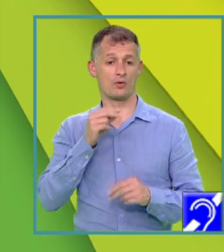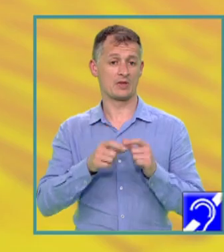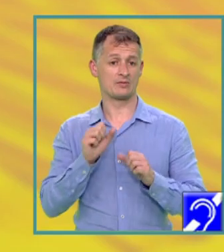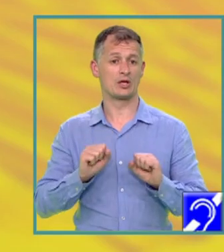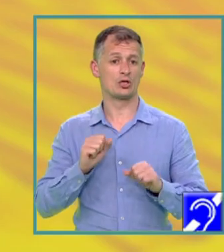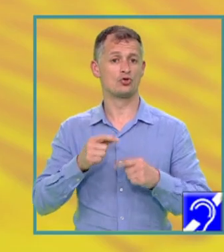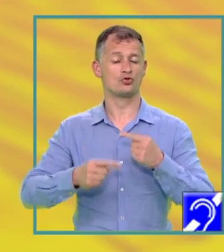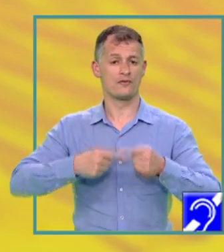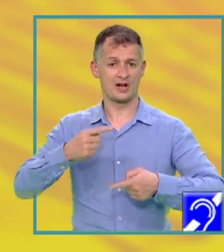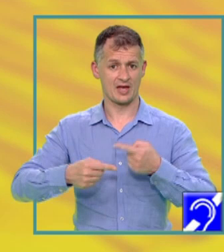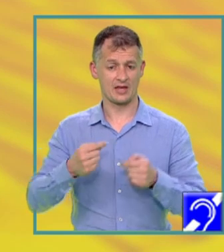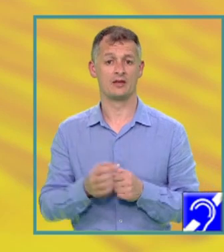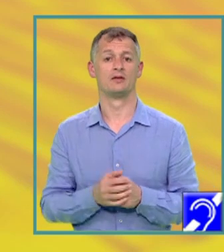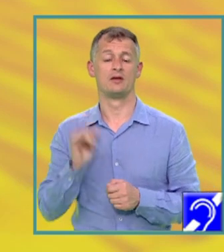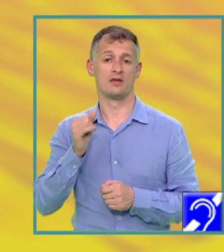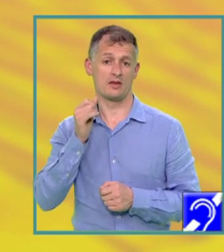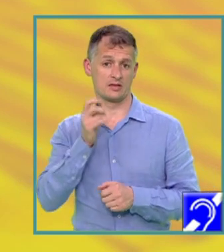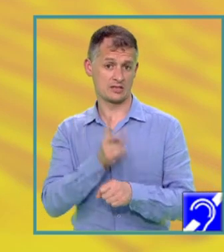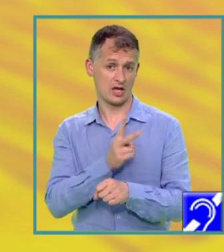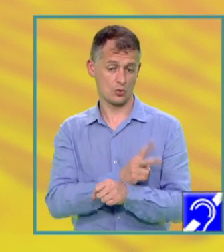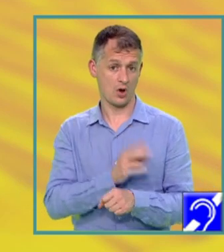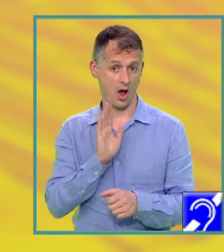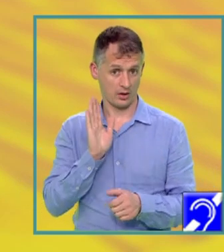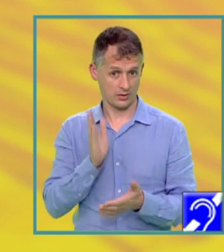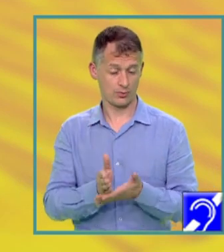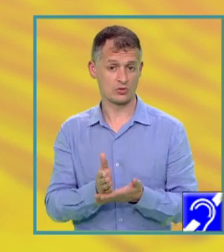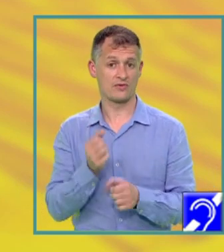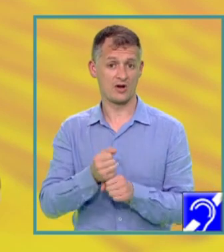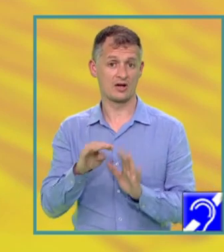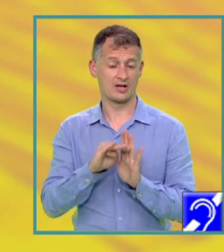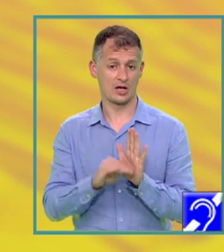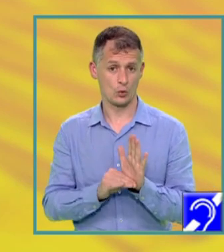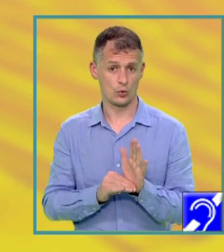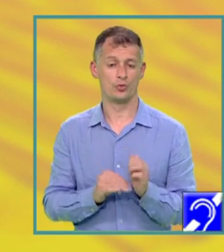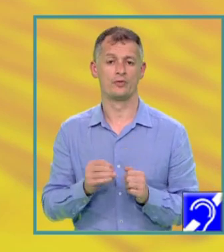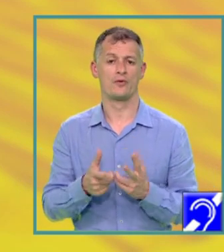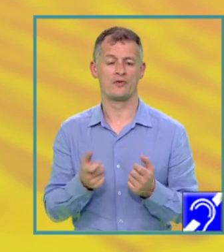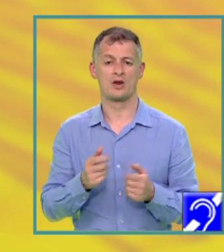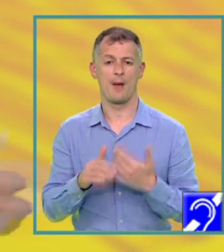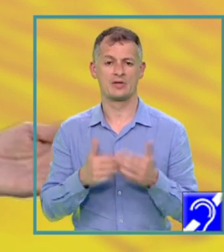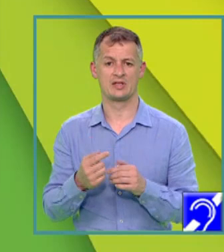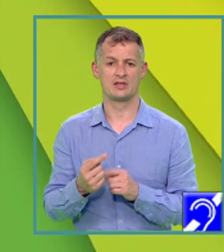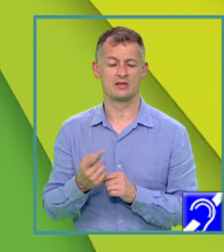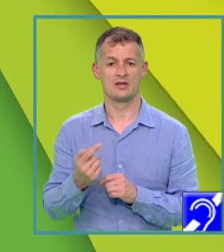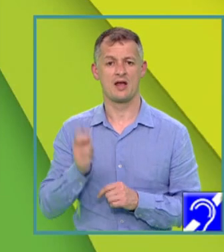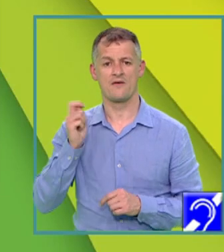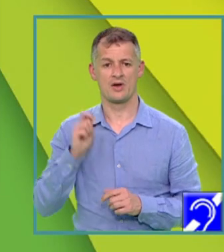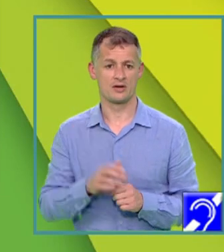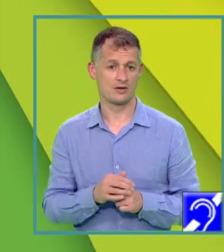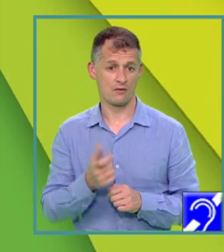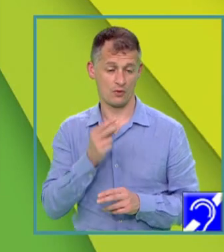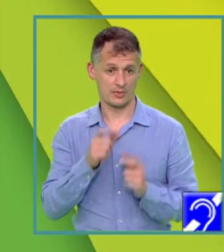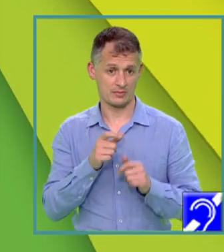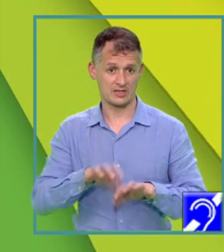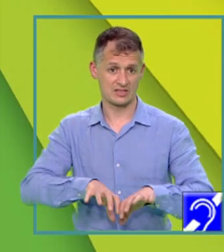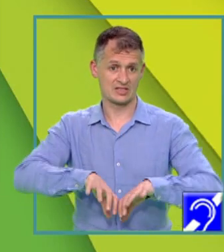perpetuă. Statul are dreptul să-și fixeze propriile norme și reguli, fără niciun amestec din afară. Vorbim despre separarea puterilor